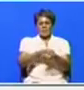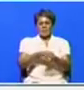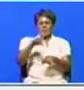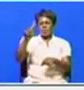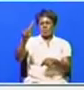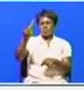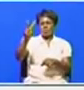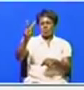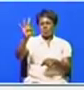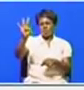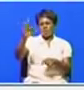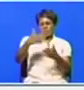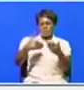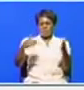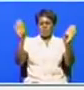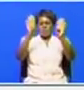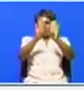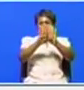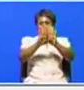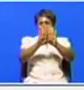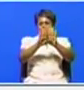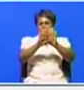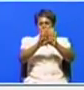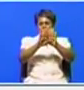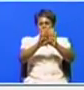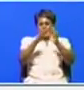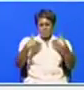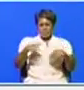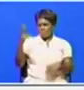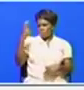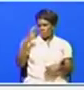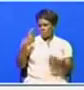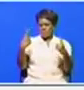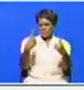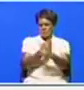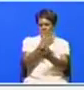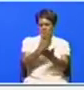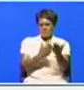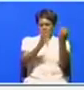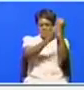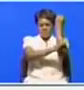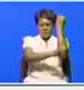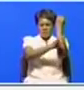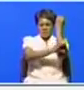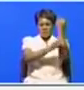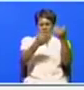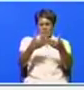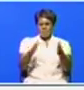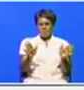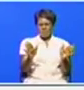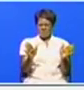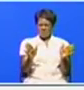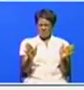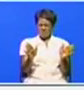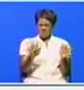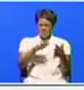mbili tatu kabla hatujafunga, kutoka kwa watazamaji wetu ambao wamekuwa kitazama kutoka sehemu mbalimbali za nchi. Nifungue, najaribu kufungua